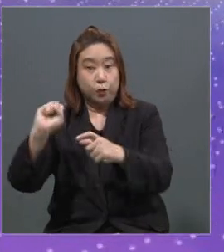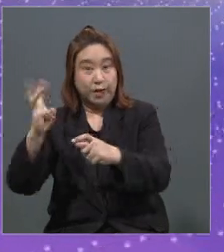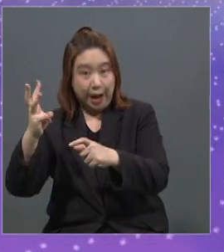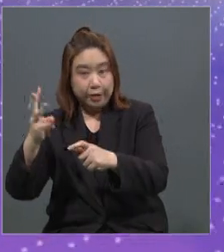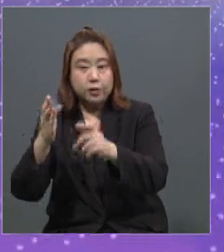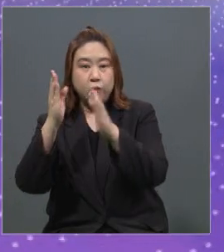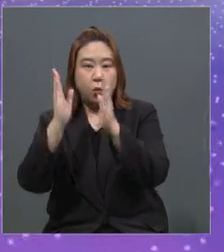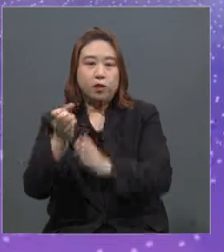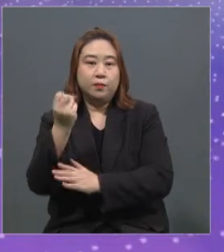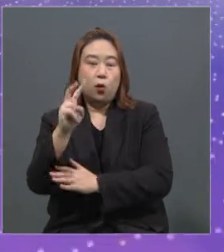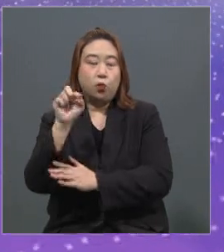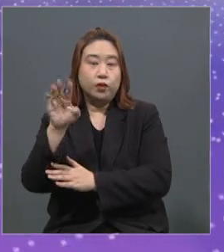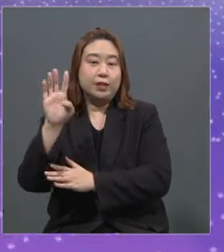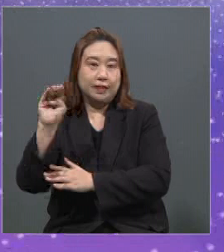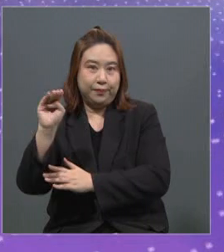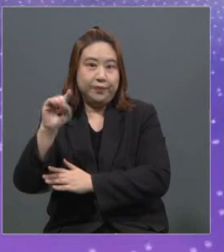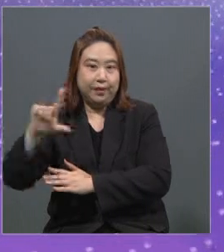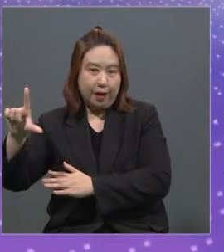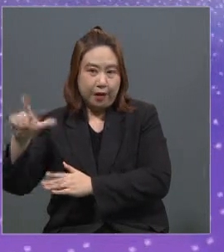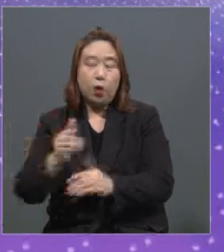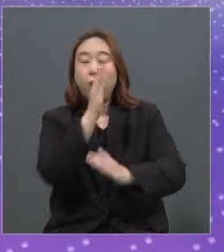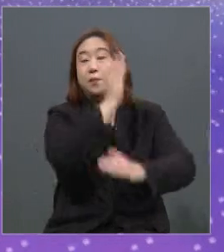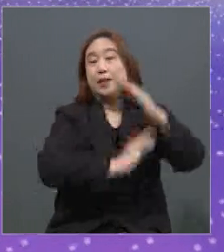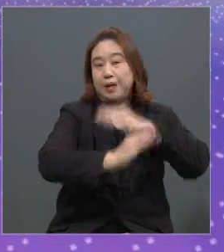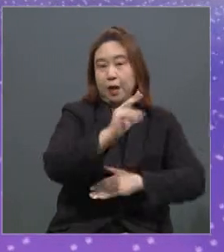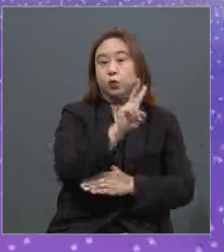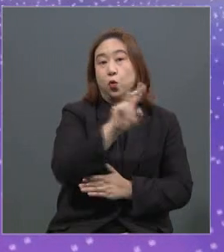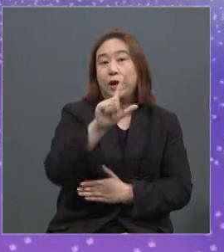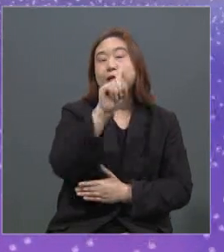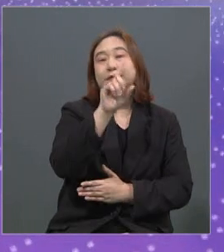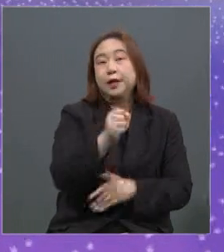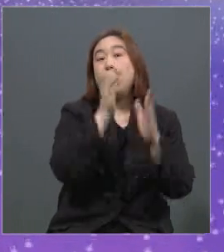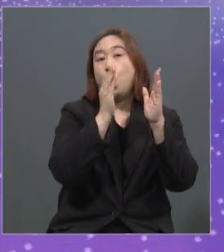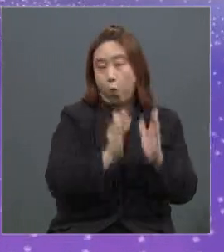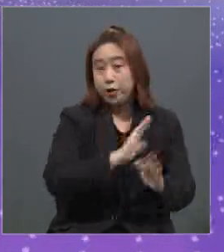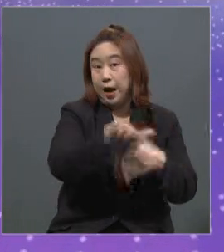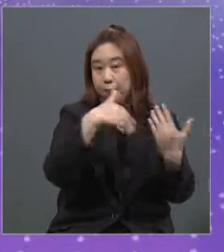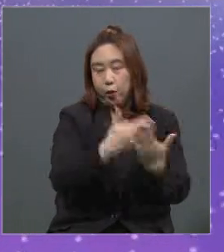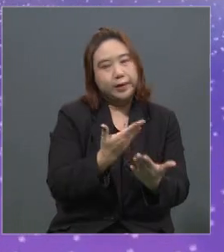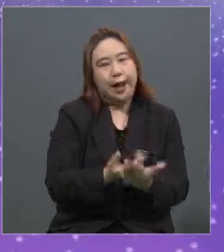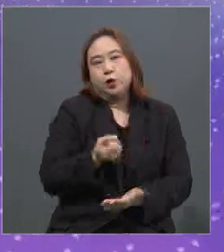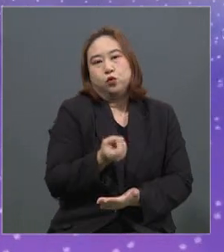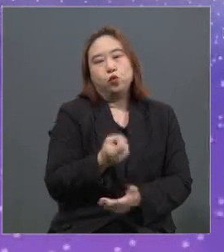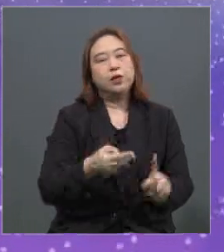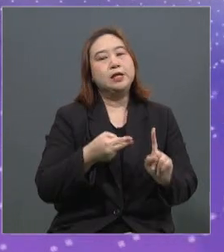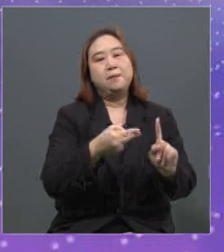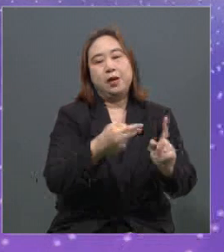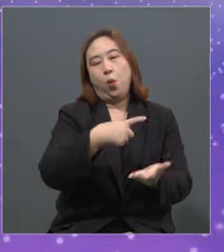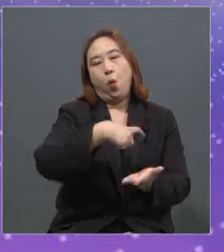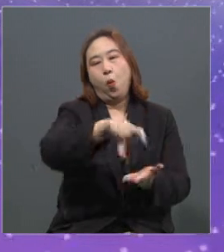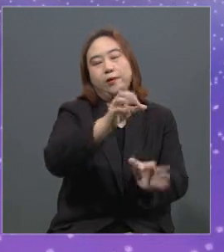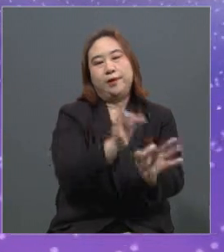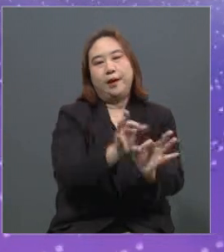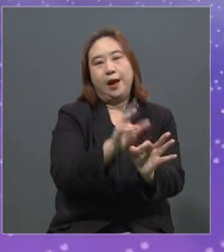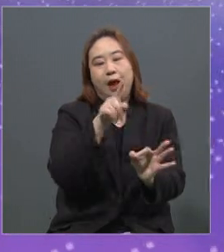จำนว 12,400,000 คนแล้วกกลมคนพิการจำนน 2,100,000 กว่าคนทุกคนก็จะได้รเงินสๆ 1, บาทผ่านบัชีพร้อมเพค่